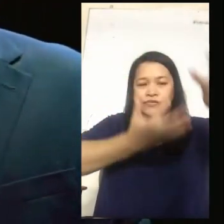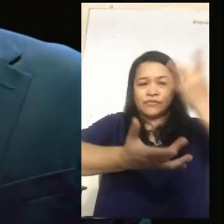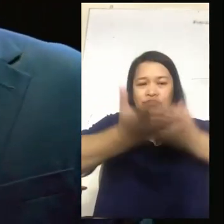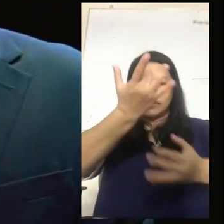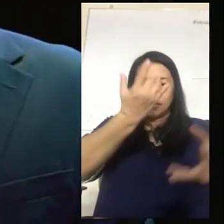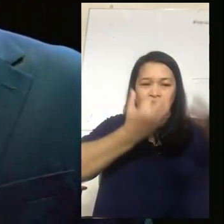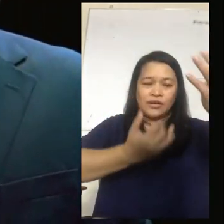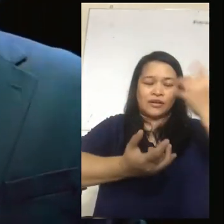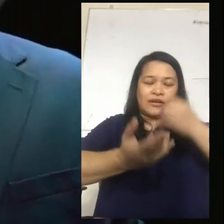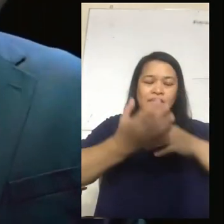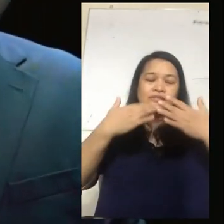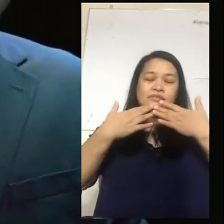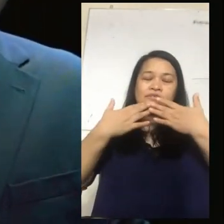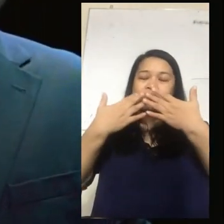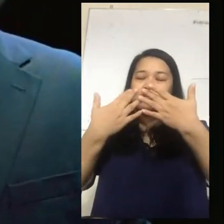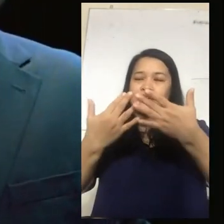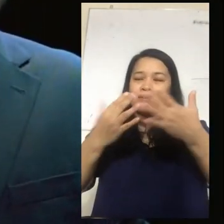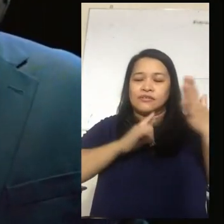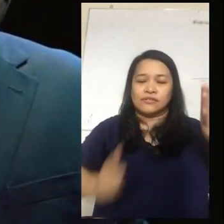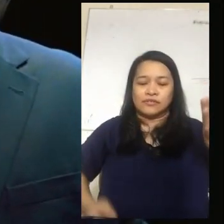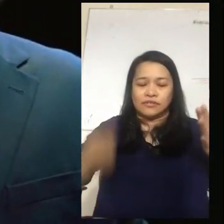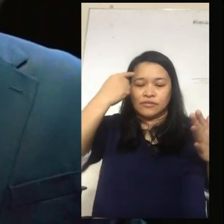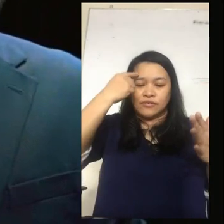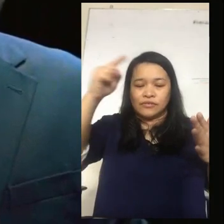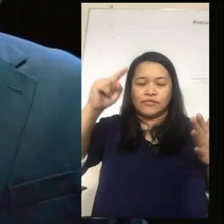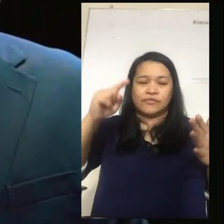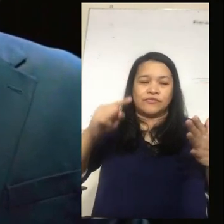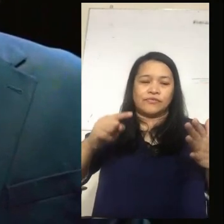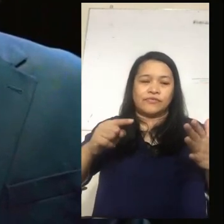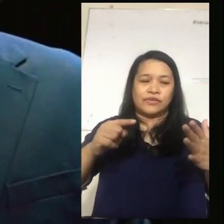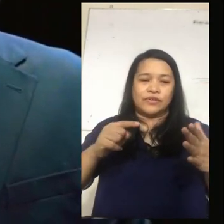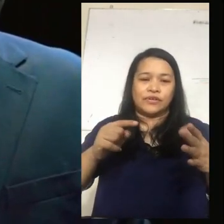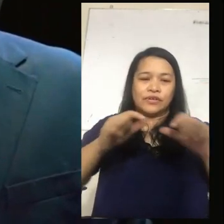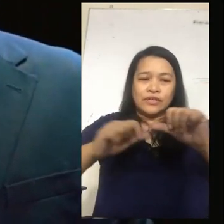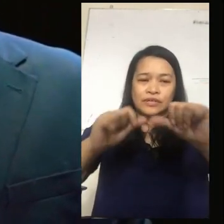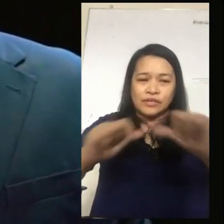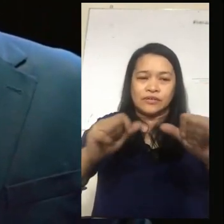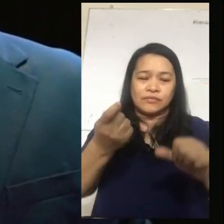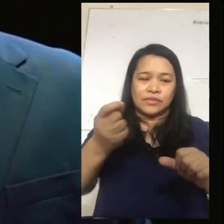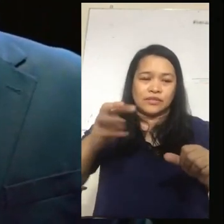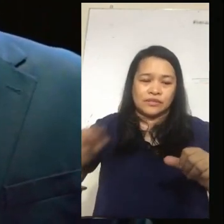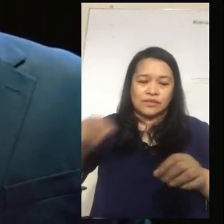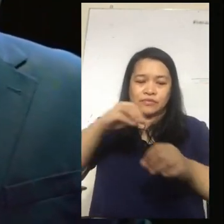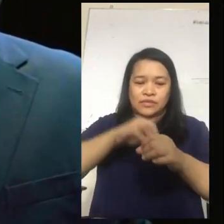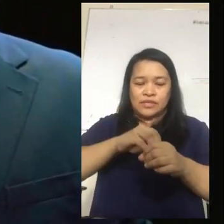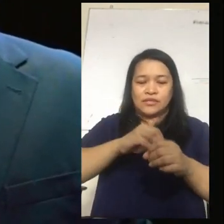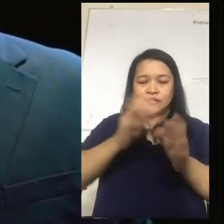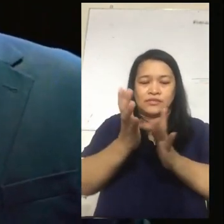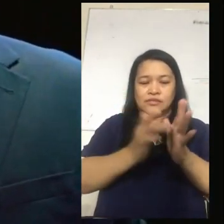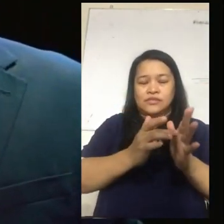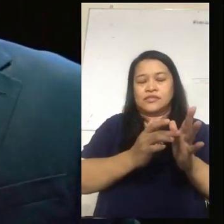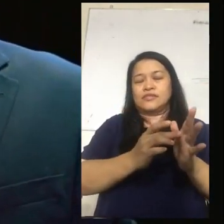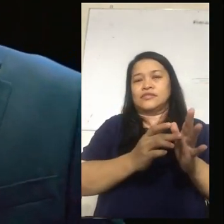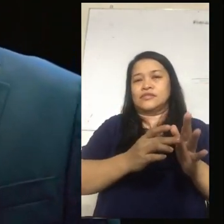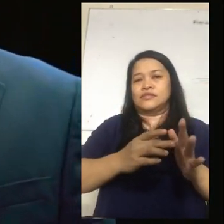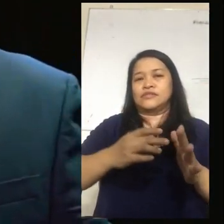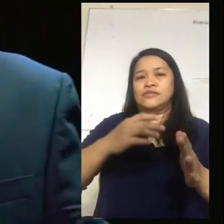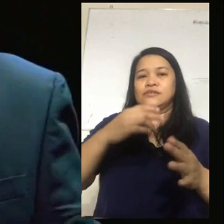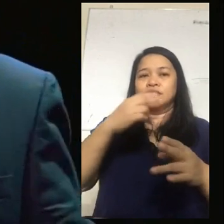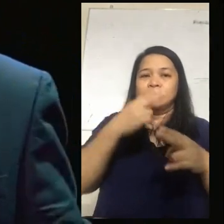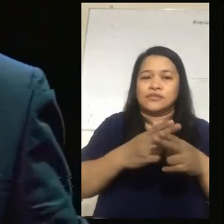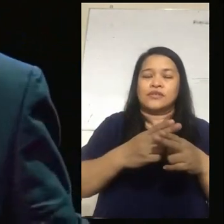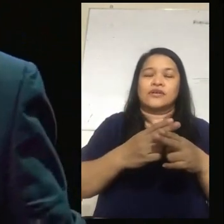Iyo. Thank You, Lord, for restoring them. In Jesus' name I pray.